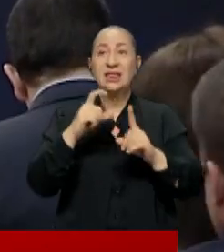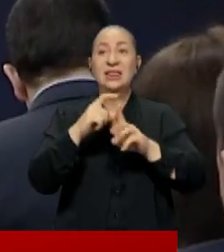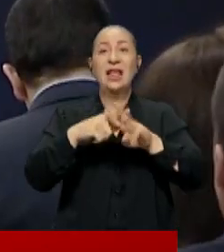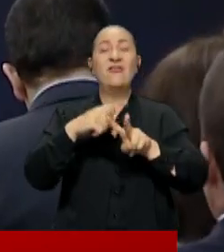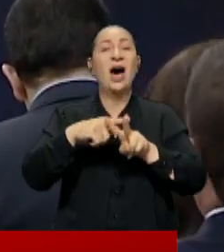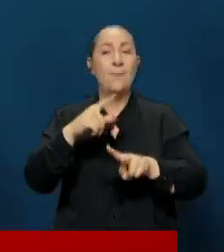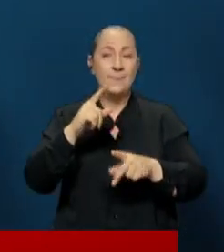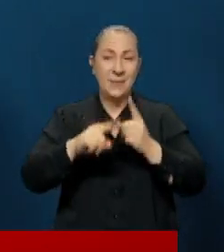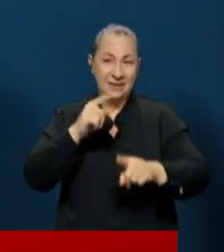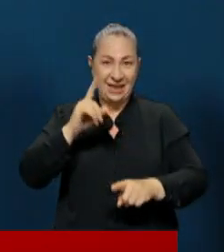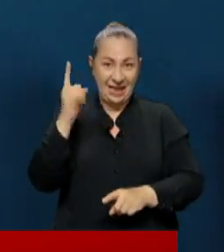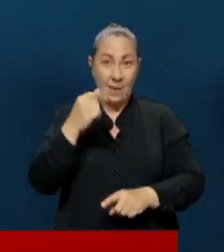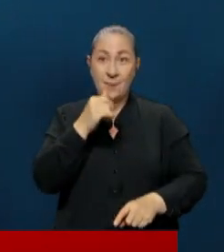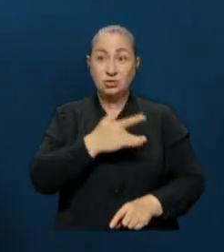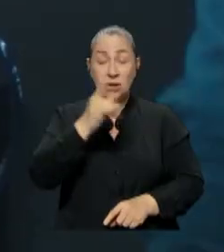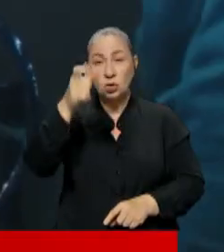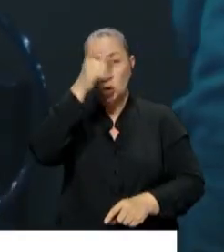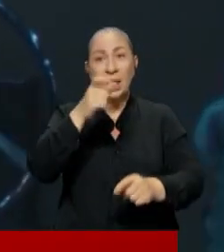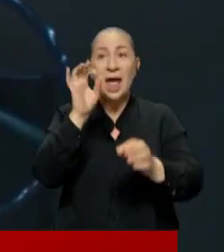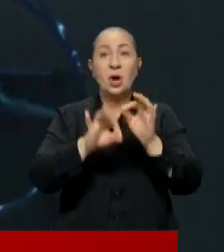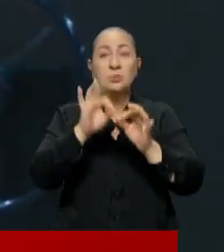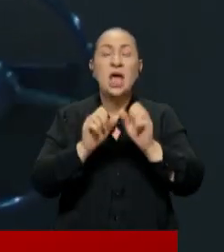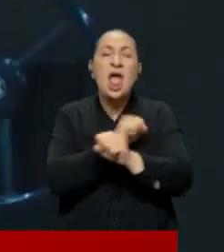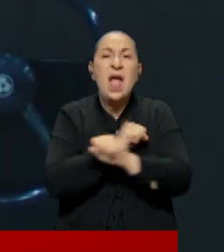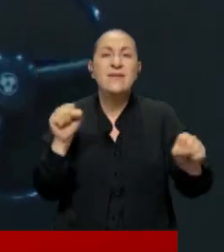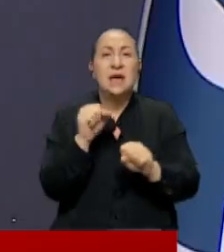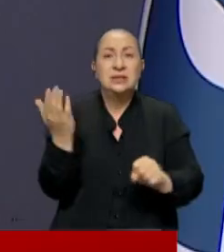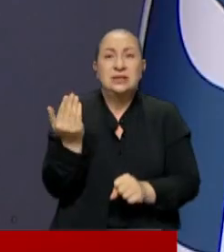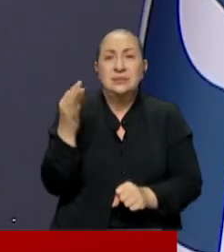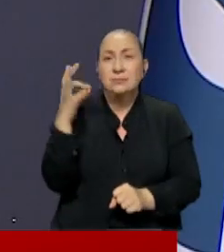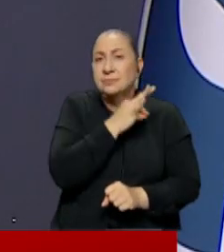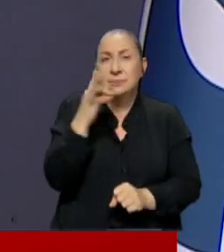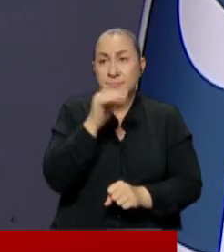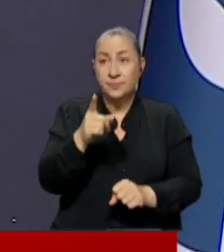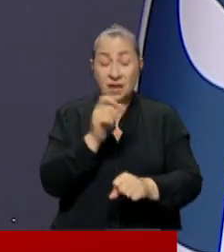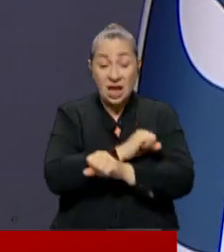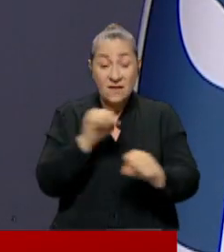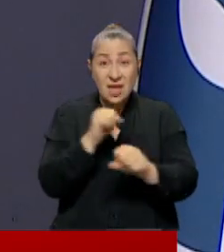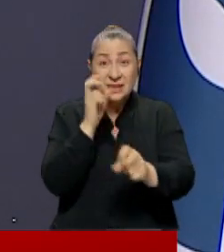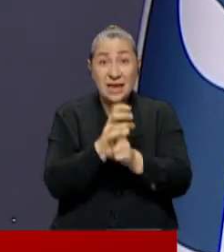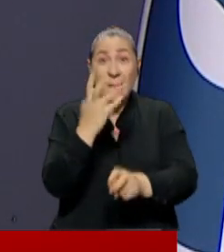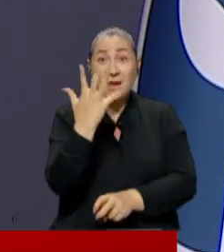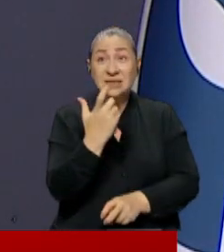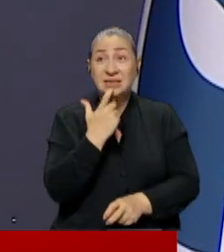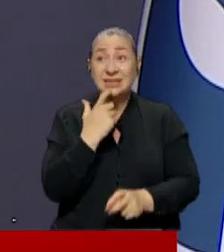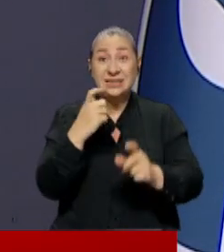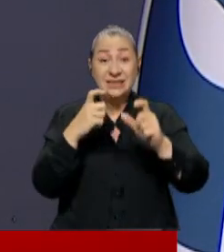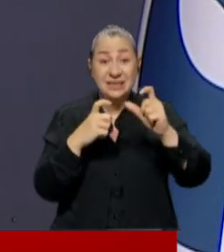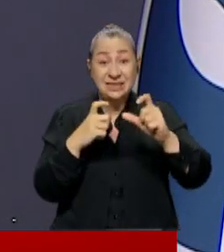Partisi lideri Babacan, Türkiye ekonomisinin iflasın eşiğinde olduğunu söyledi. İflas riskini gösteren 5 yıllık